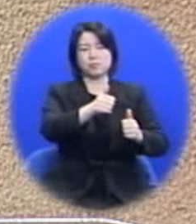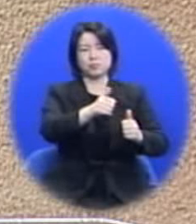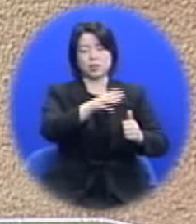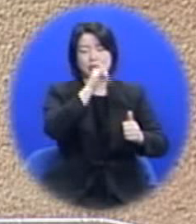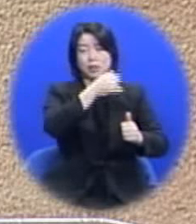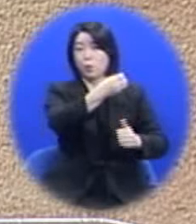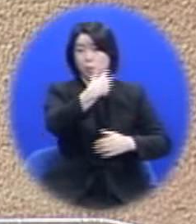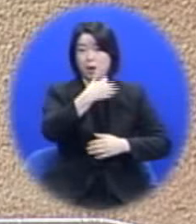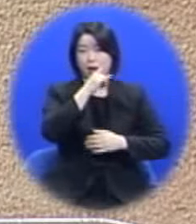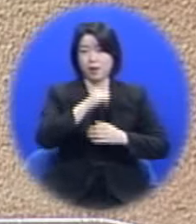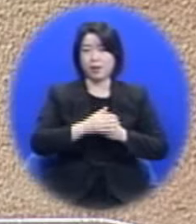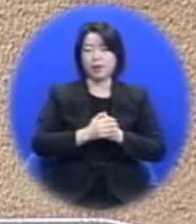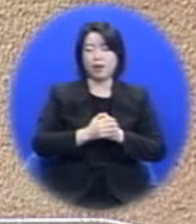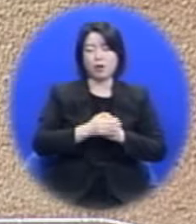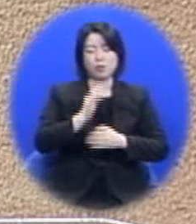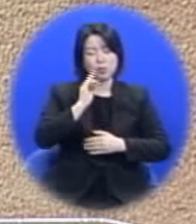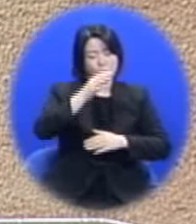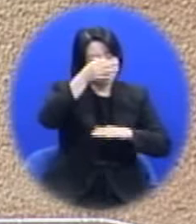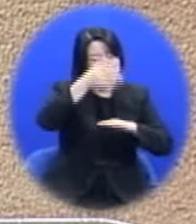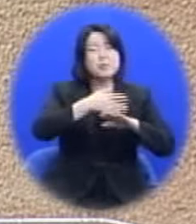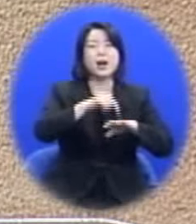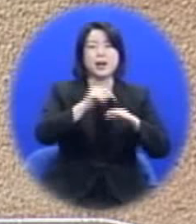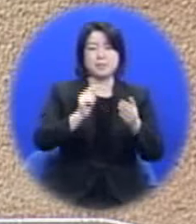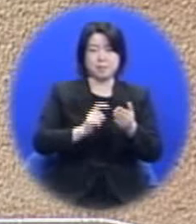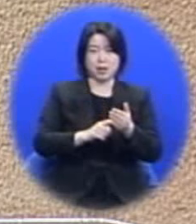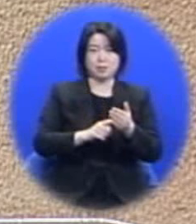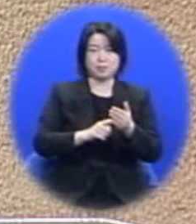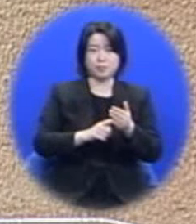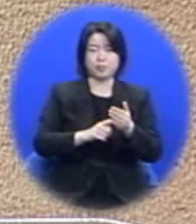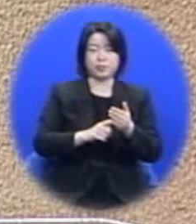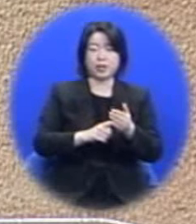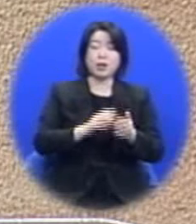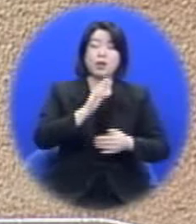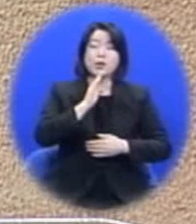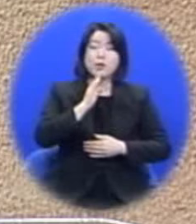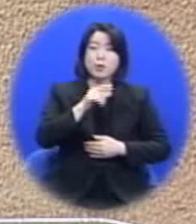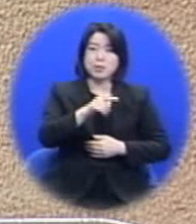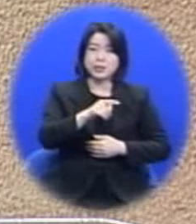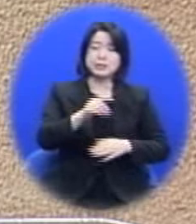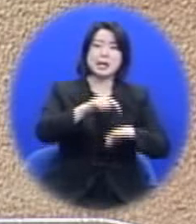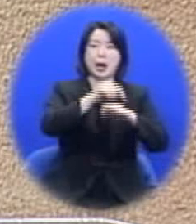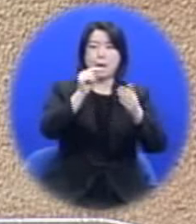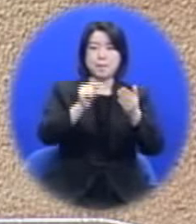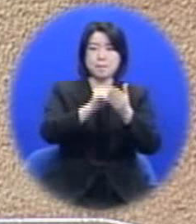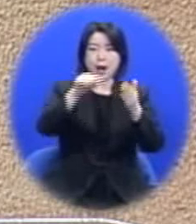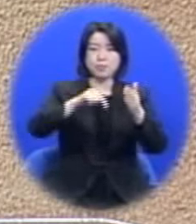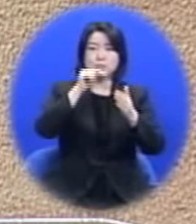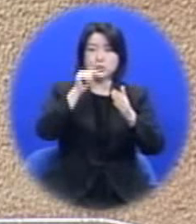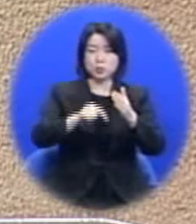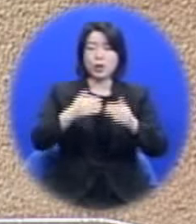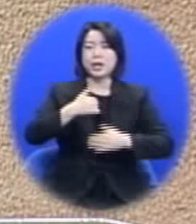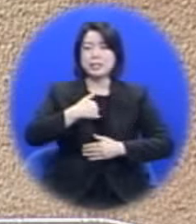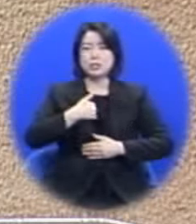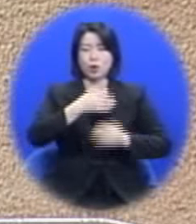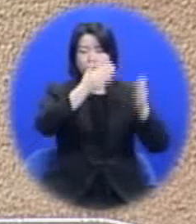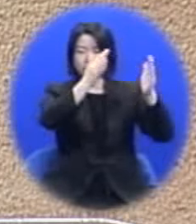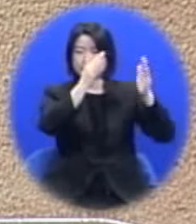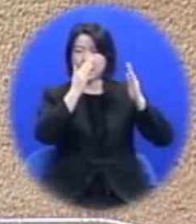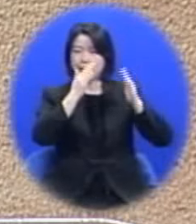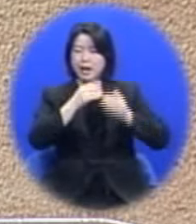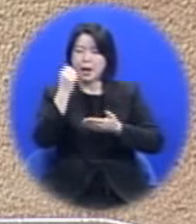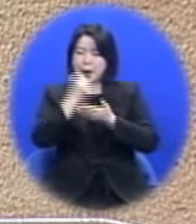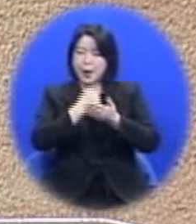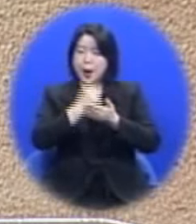이러시더라고요. 너무 미안하더라고. 참 그 어 마음에 그 저를 향한 섭섭한